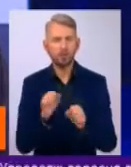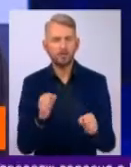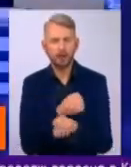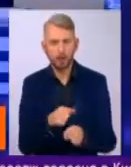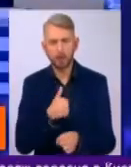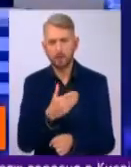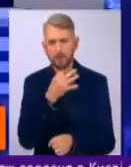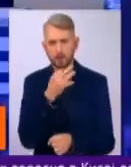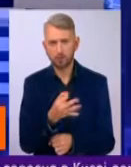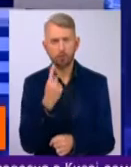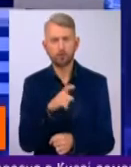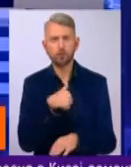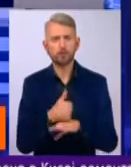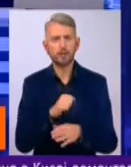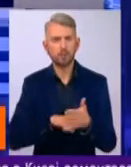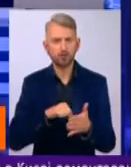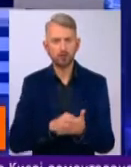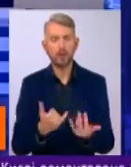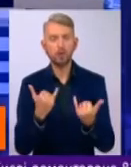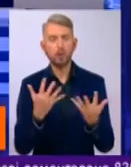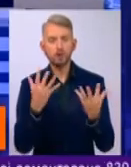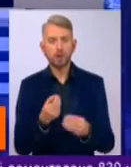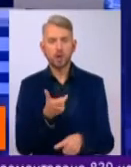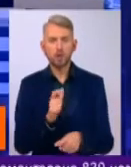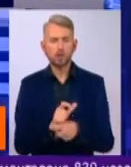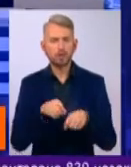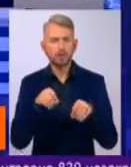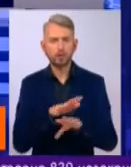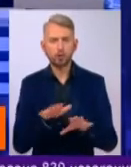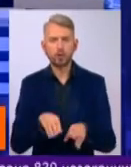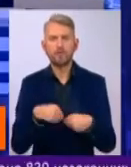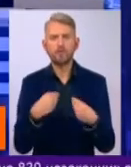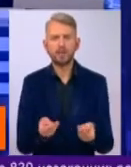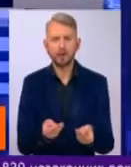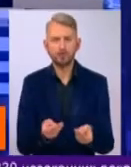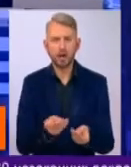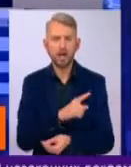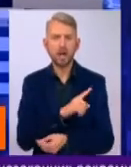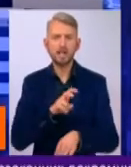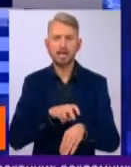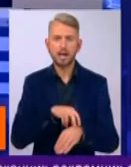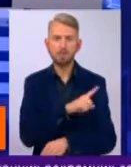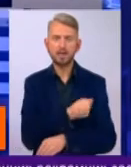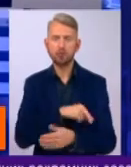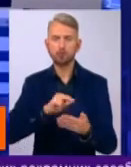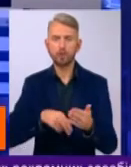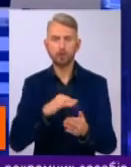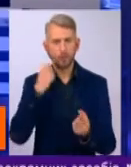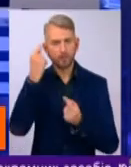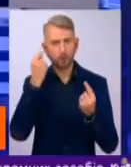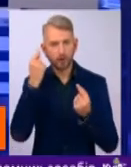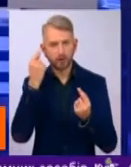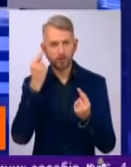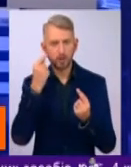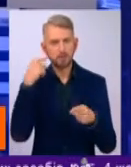Я вам назву одну з основних причин. На сьогоднішній день дуже неврегульована видача лікарями медичної довідки про психологічний чи